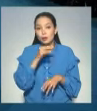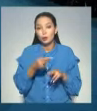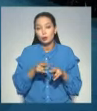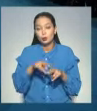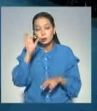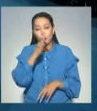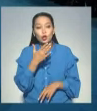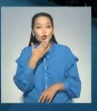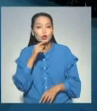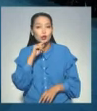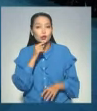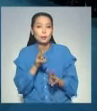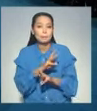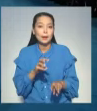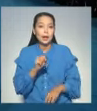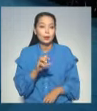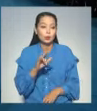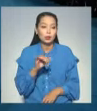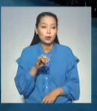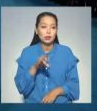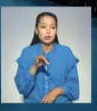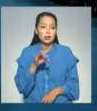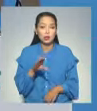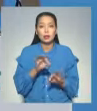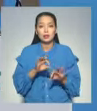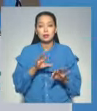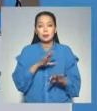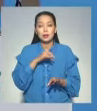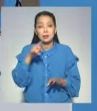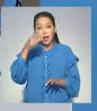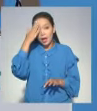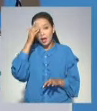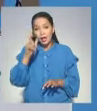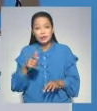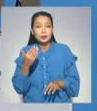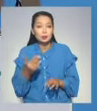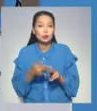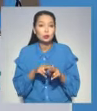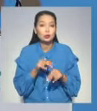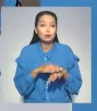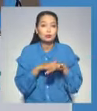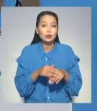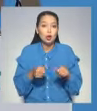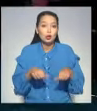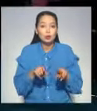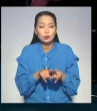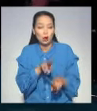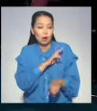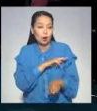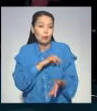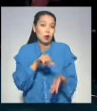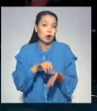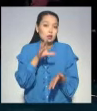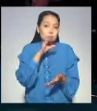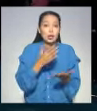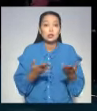туралы ұлттық экономика министрі Әлібек Қуантыров айтты. Тіпті әкімдіктердің бюджеттік комиссияларының жұмысына қатысалады. Қажет болған